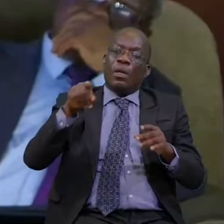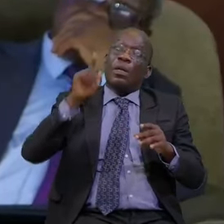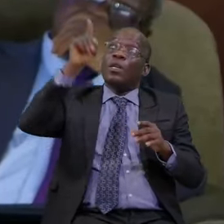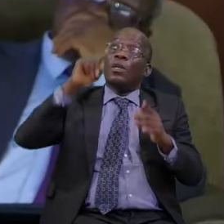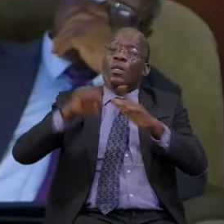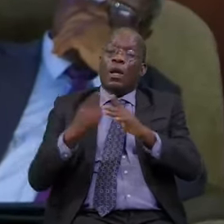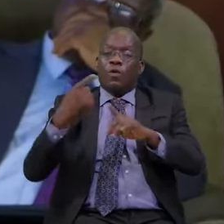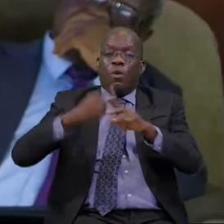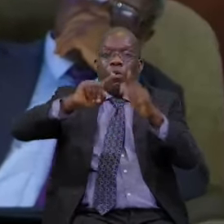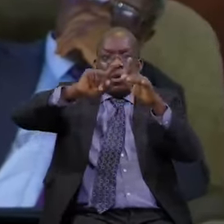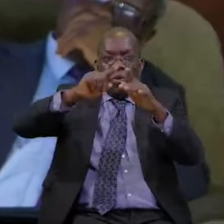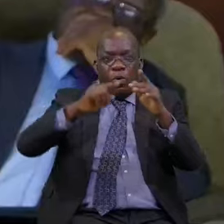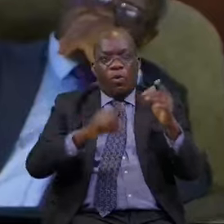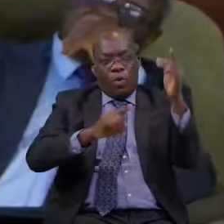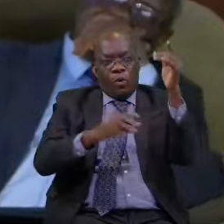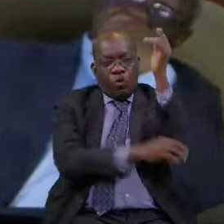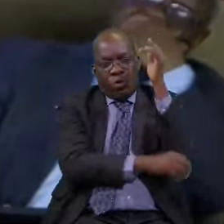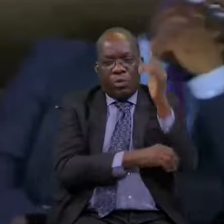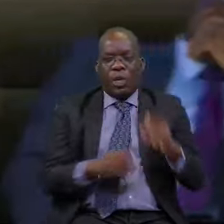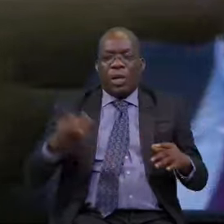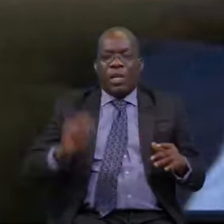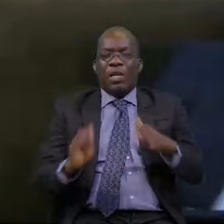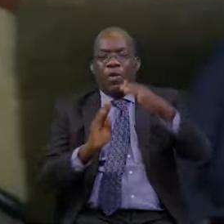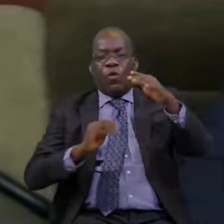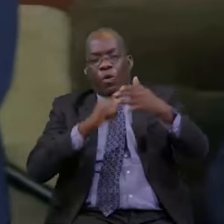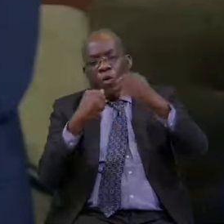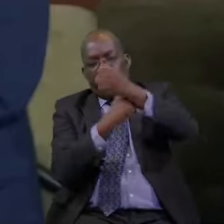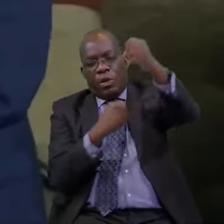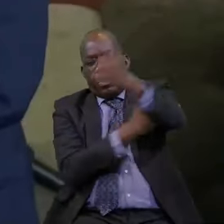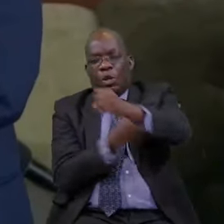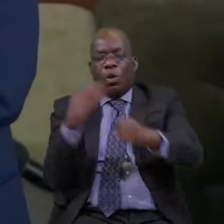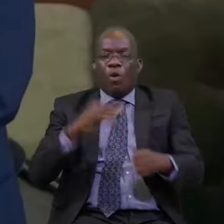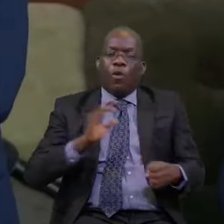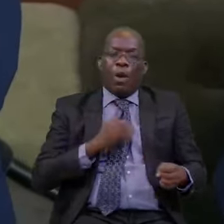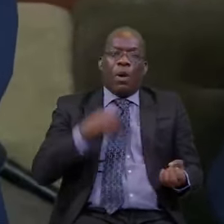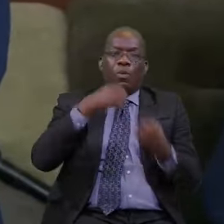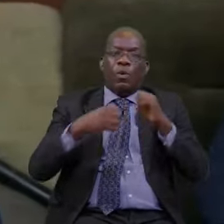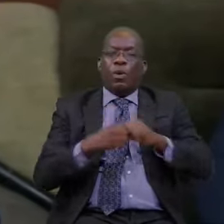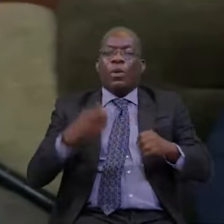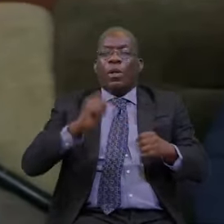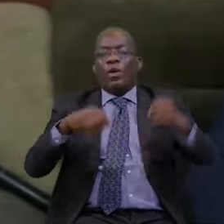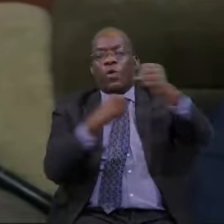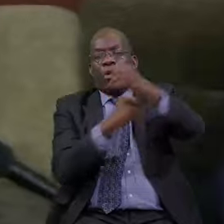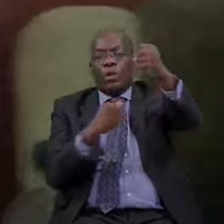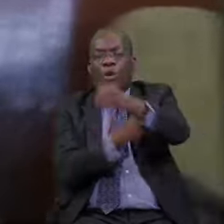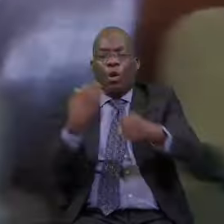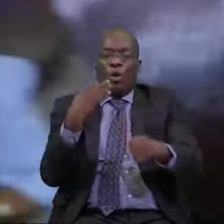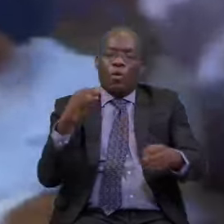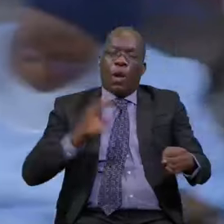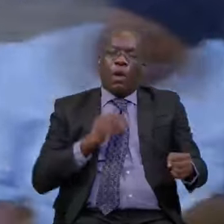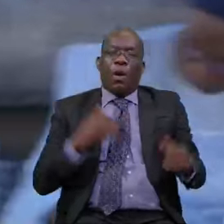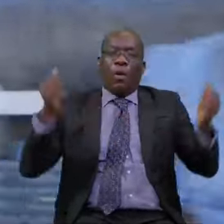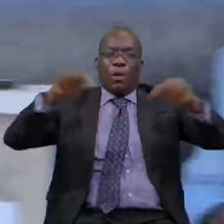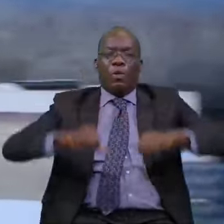à la source du problème, de sa confusion. Il a commencé à la base de sa